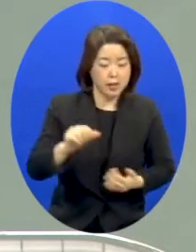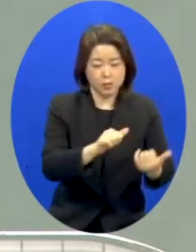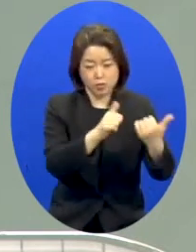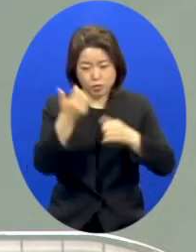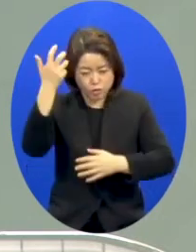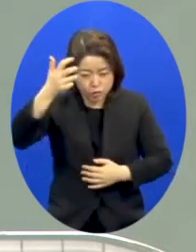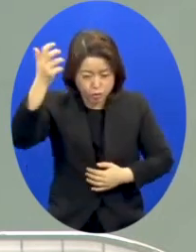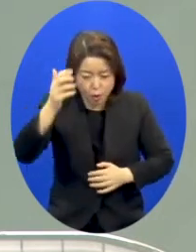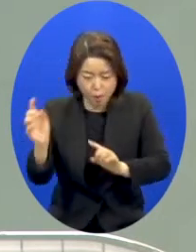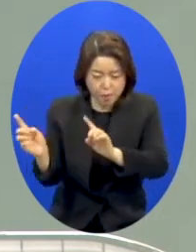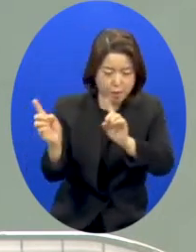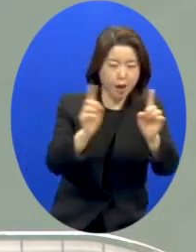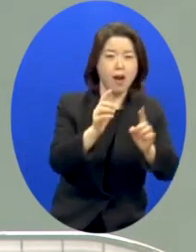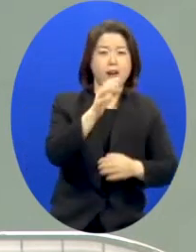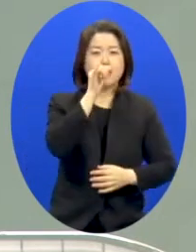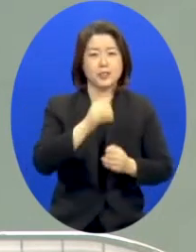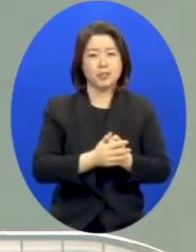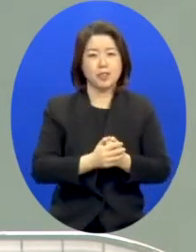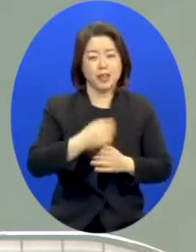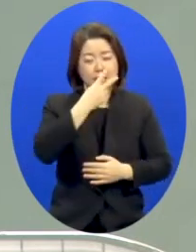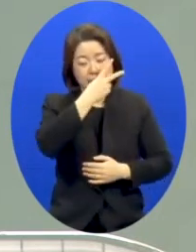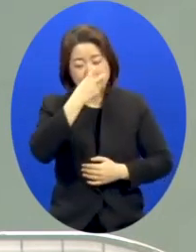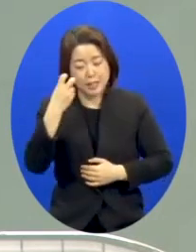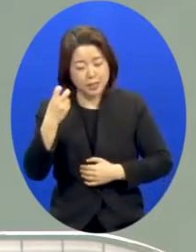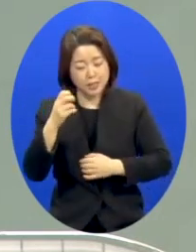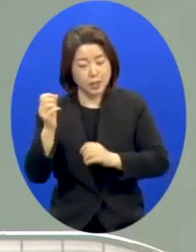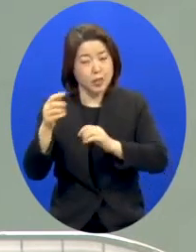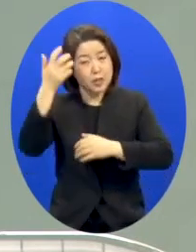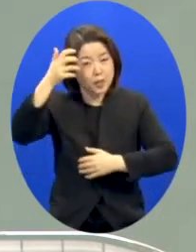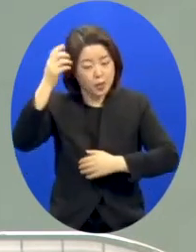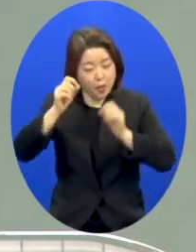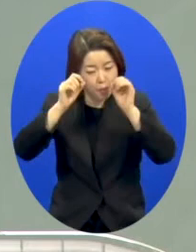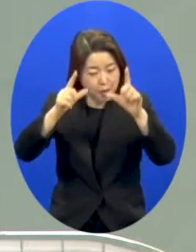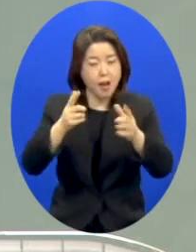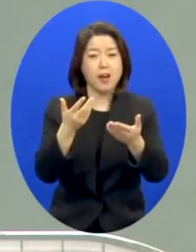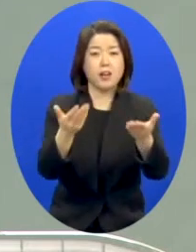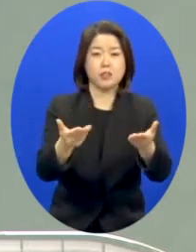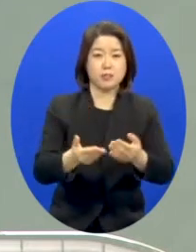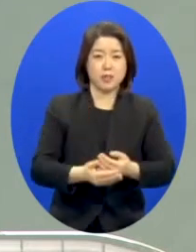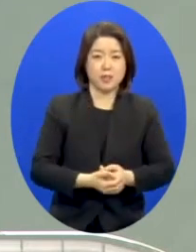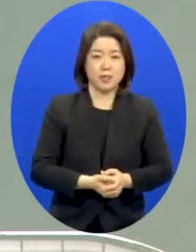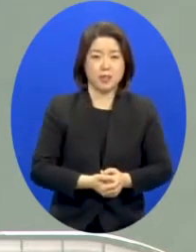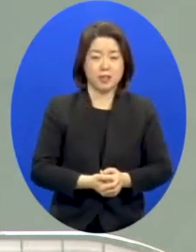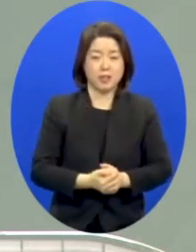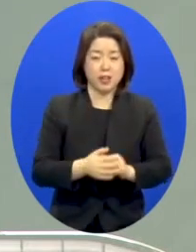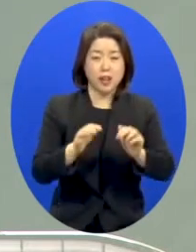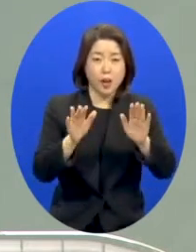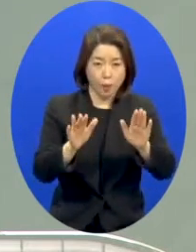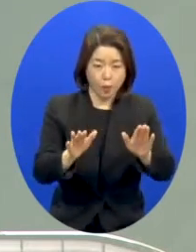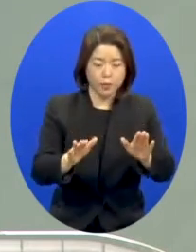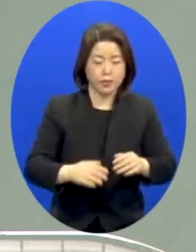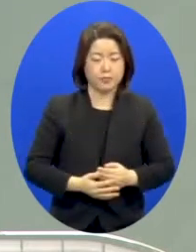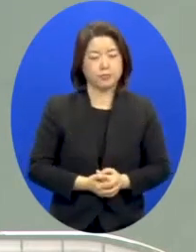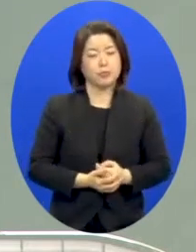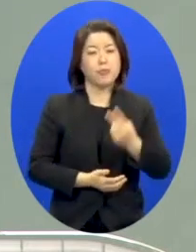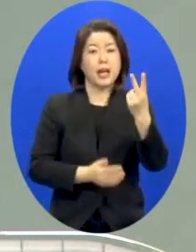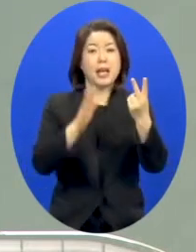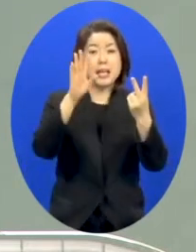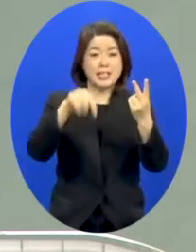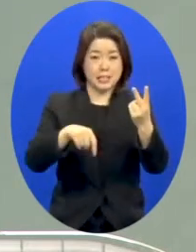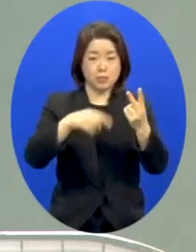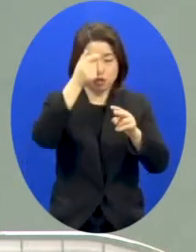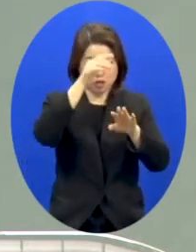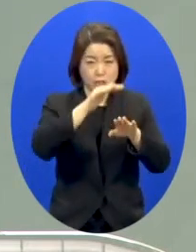살렸습니다 잠든 영혼을 일깨워 옵니다 오늘 2부 예배 때에